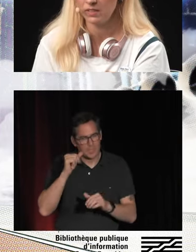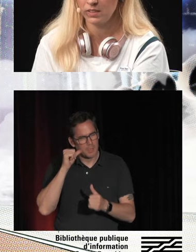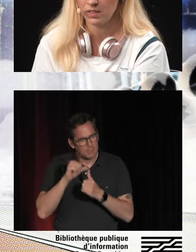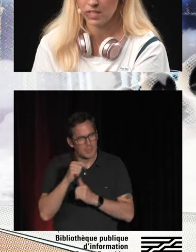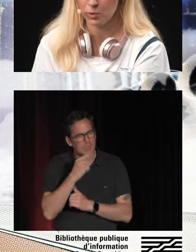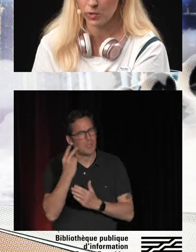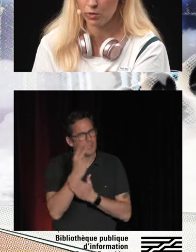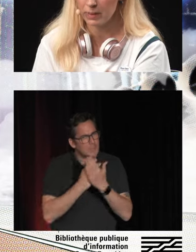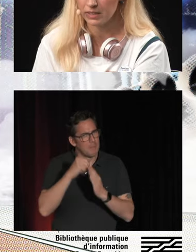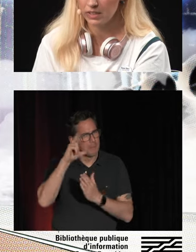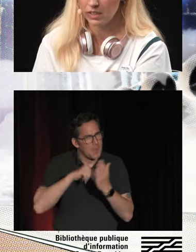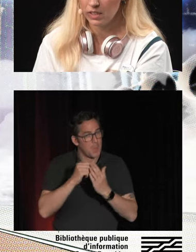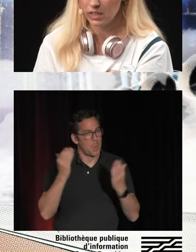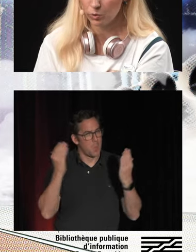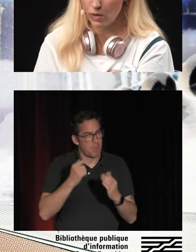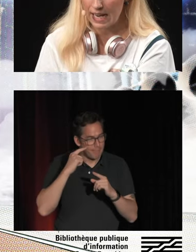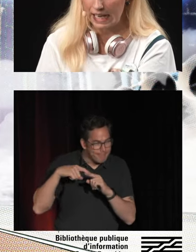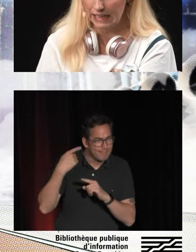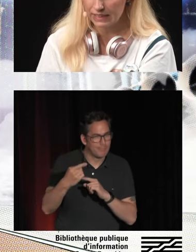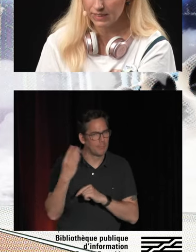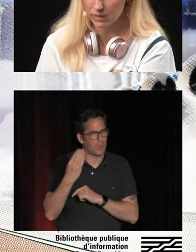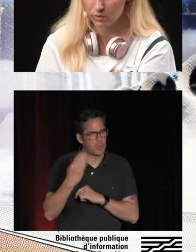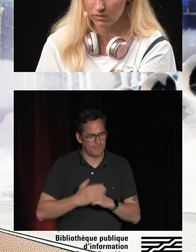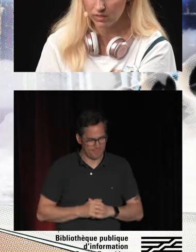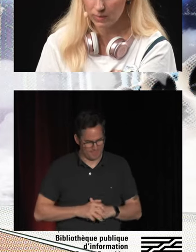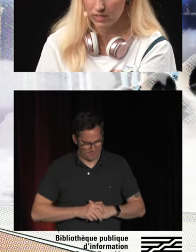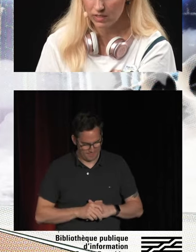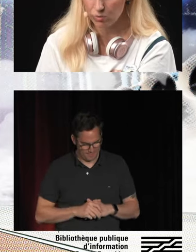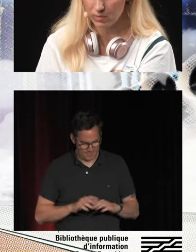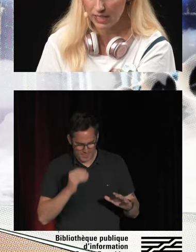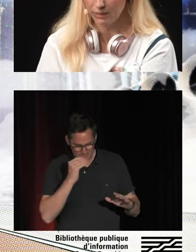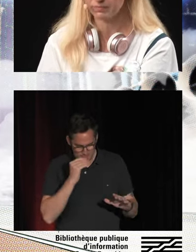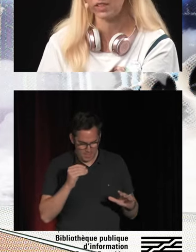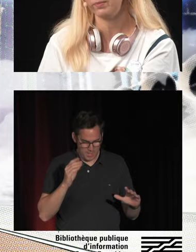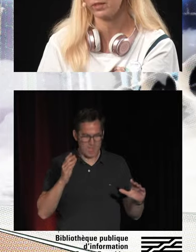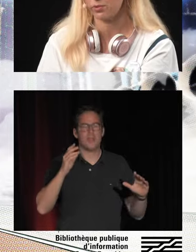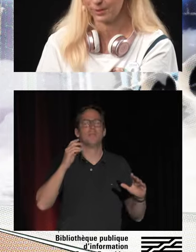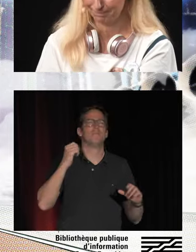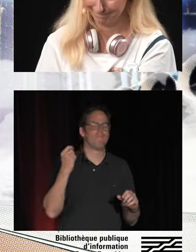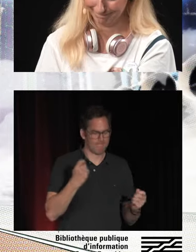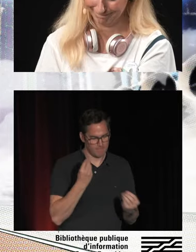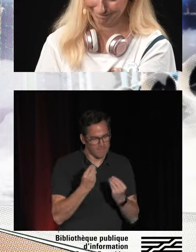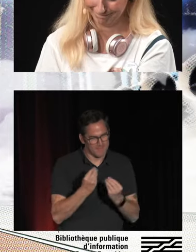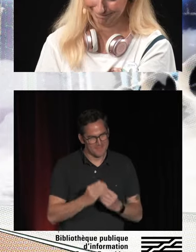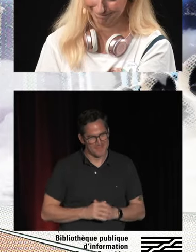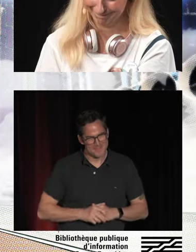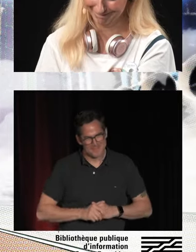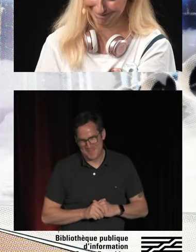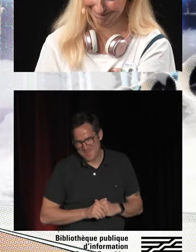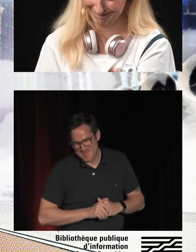ce qu'il peint. C'est important pour après. 1, 2, 3, c'est bon, on est passé, tout va bien. Et bien sûr.